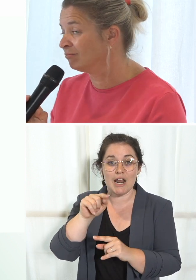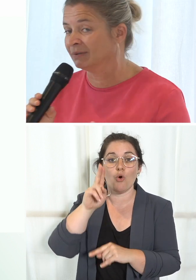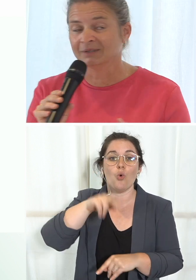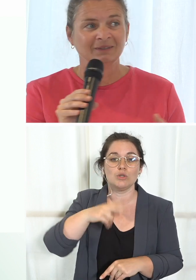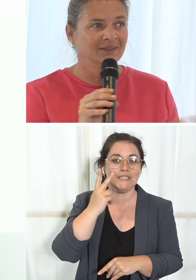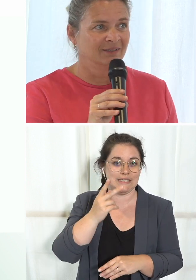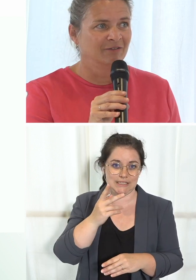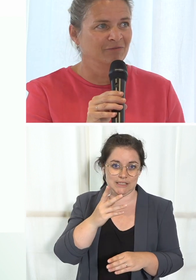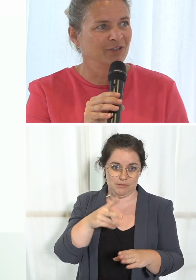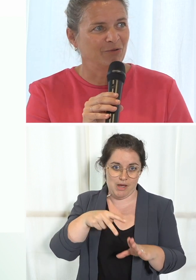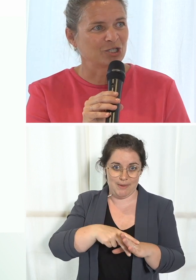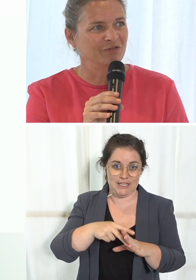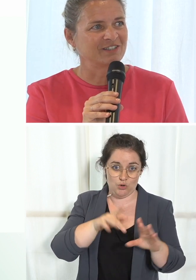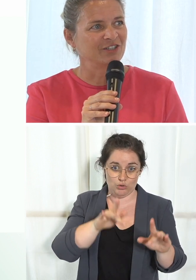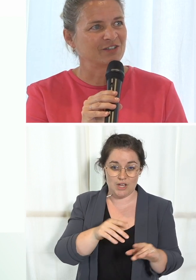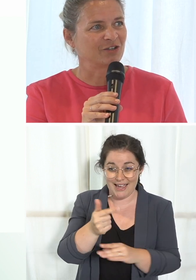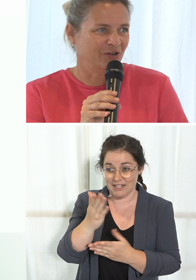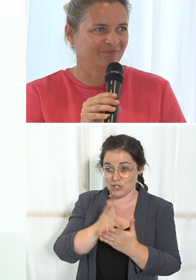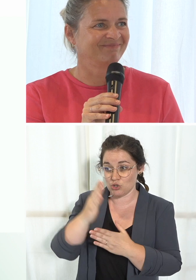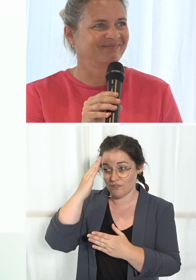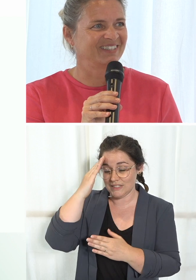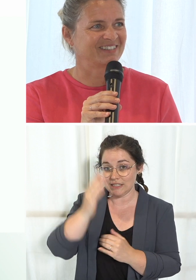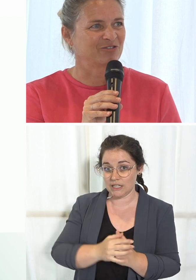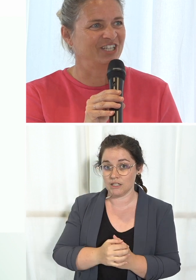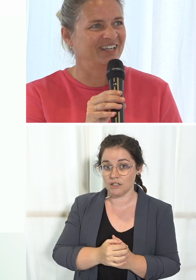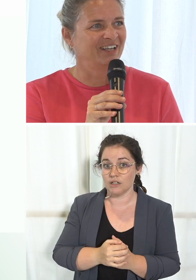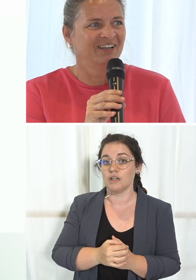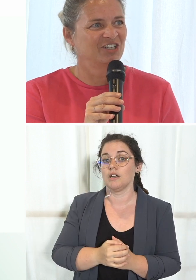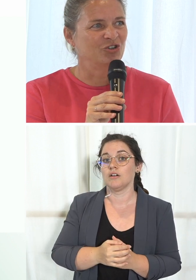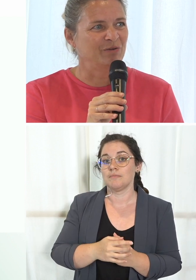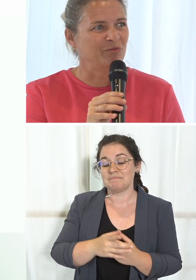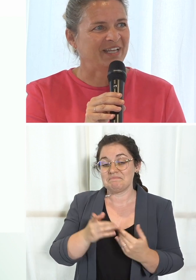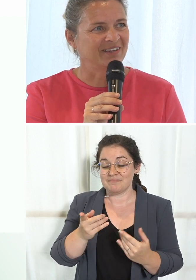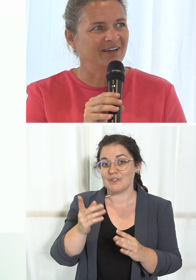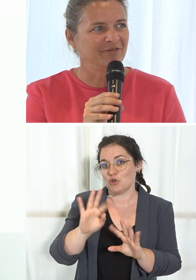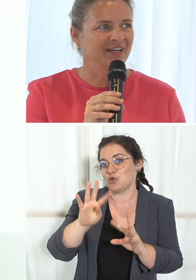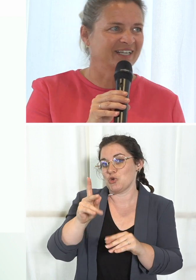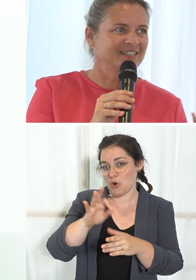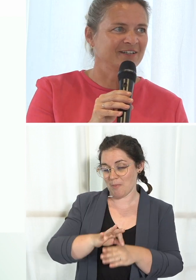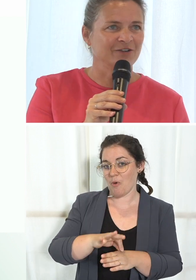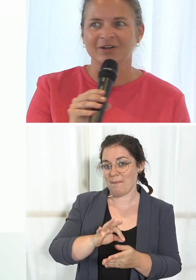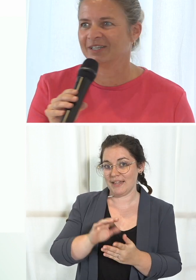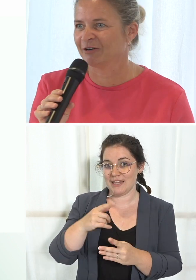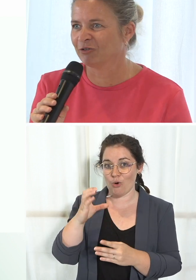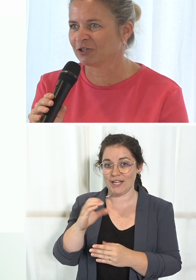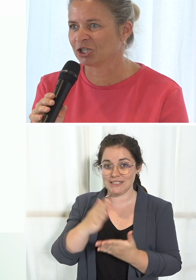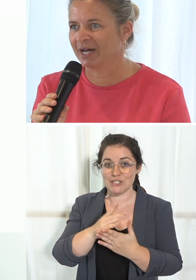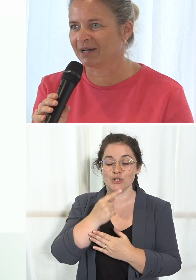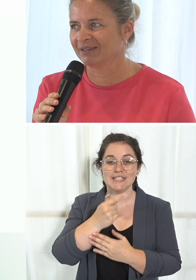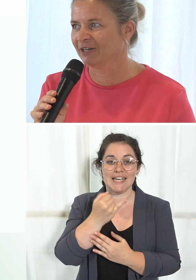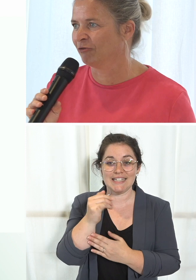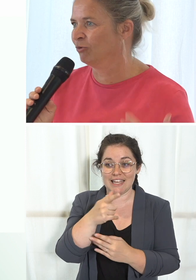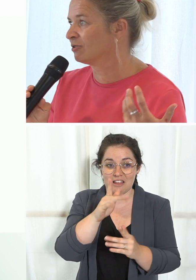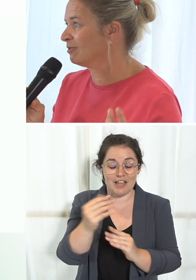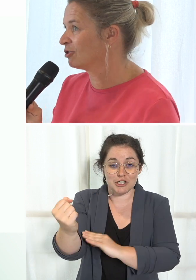Unsichtbaren. Wie ein paar schon wissen, ich sage, ja, das sind so die schönen Momente, wie auch Christian gesagt hat, jeder von uns hat